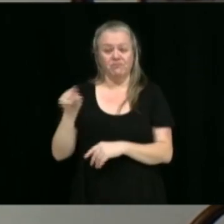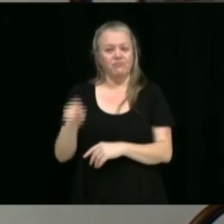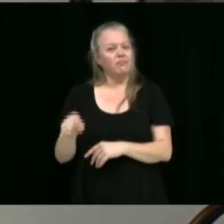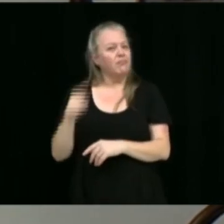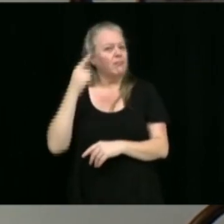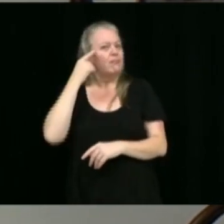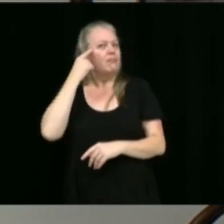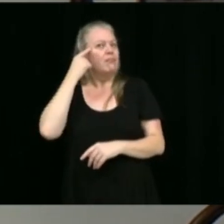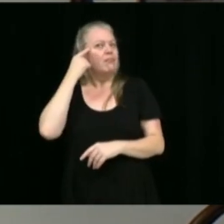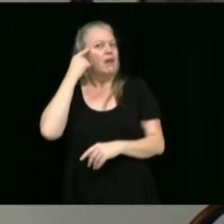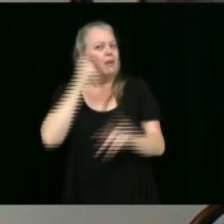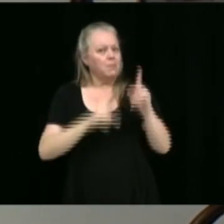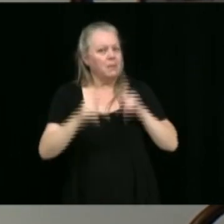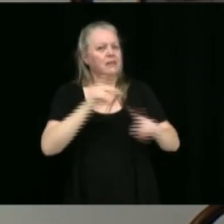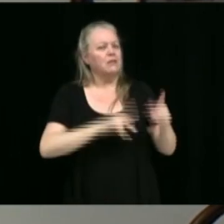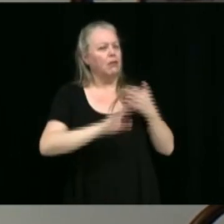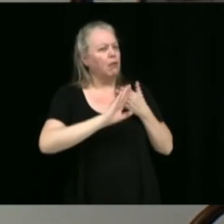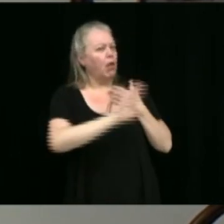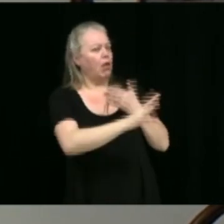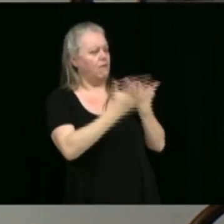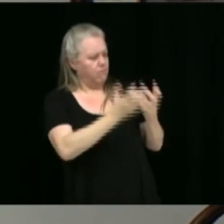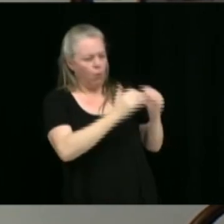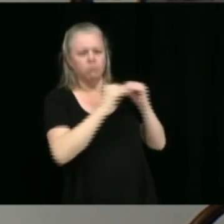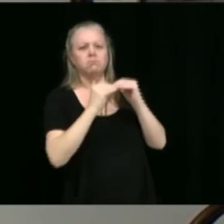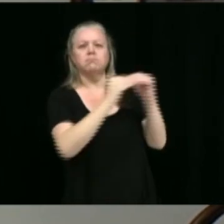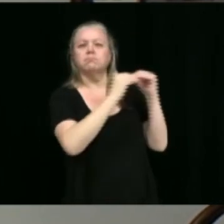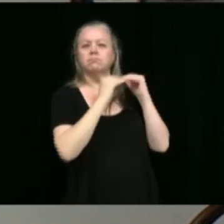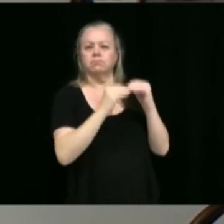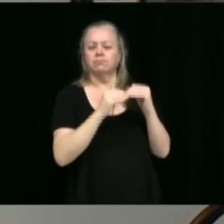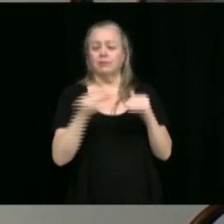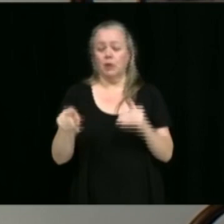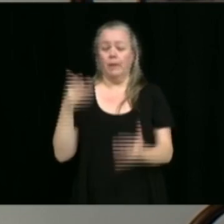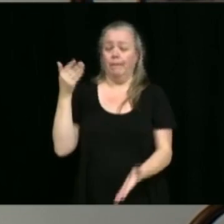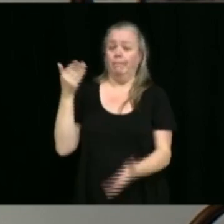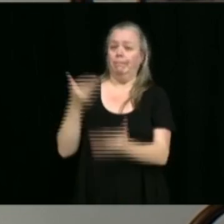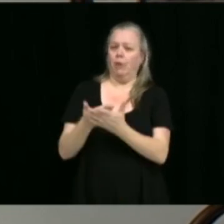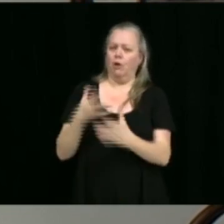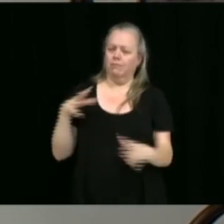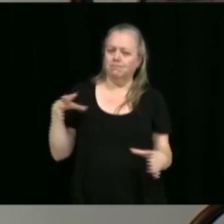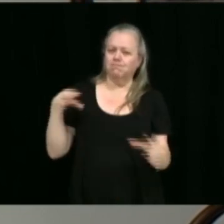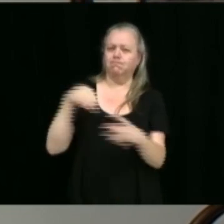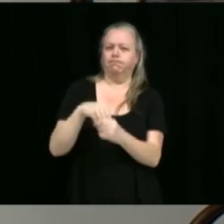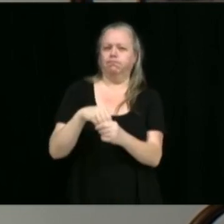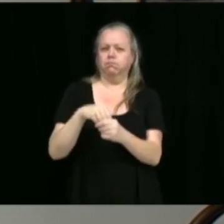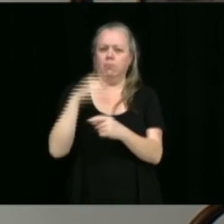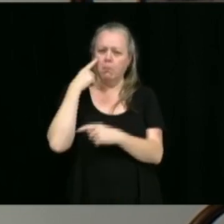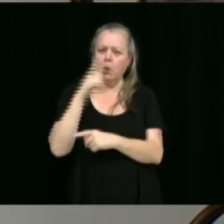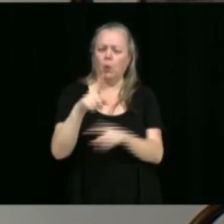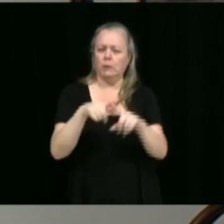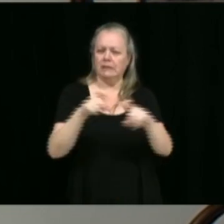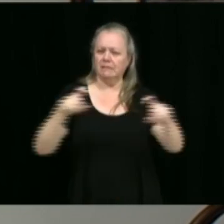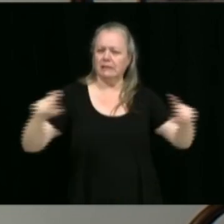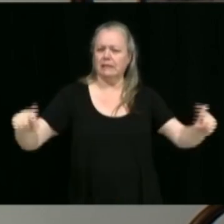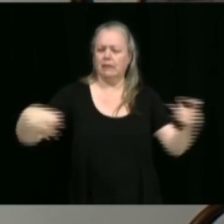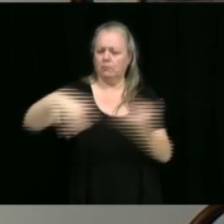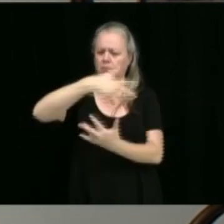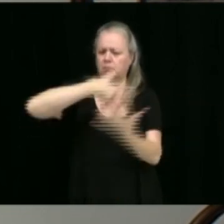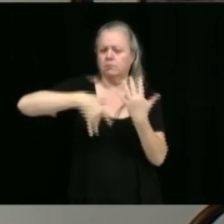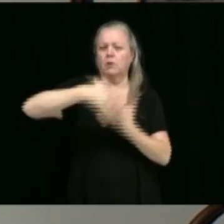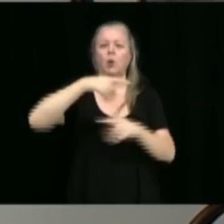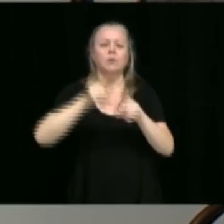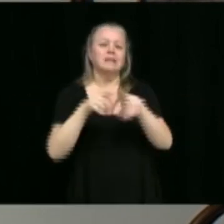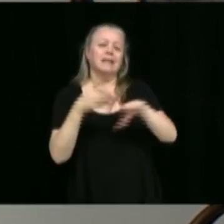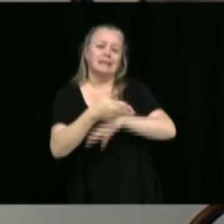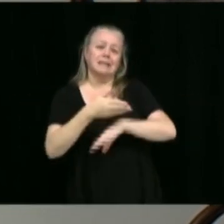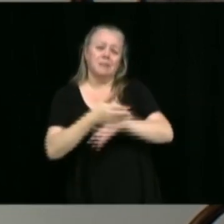de sensibilisation est un exemple remarquable de votre engagement envers la diversité et l'accessibilité dans le domaine du